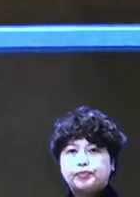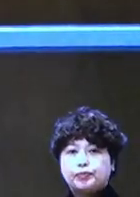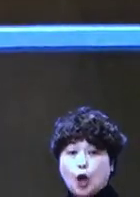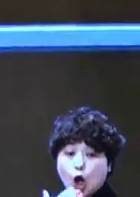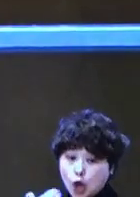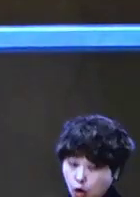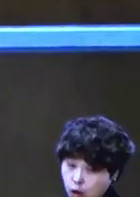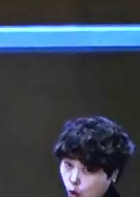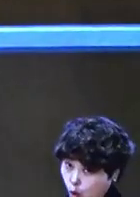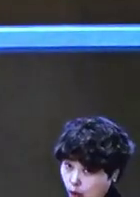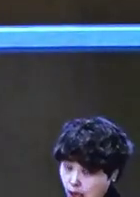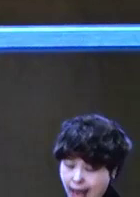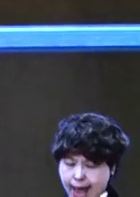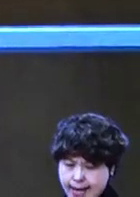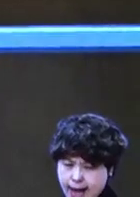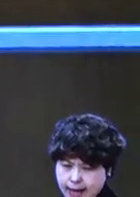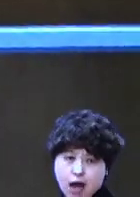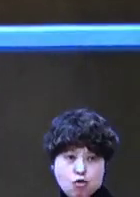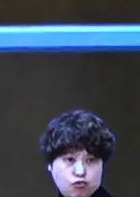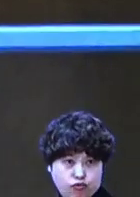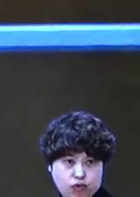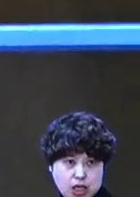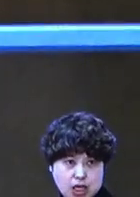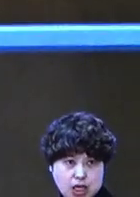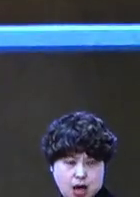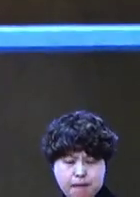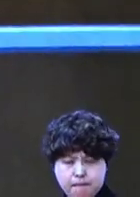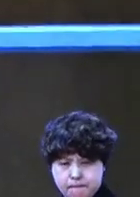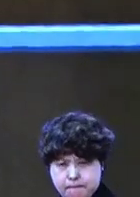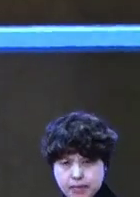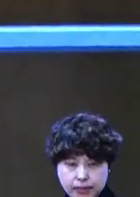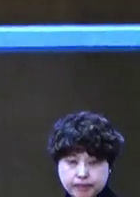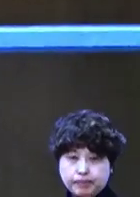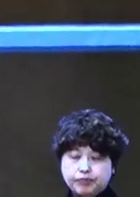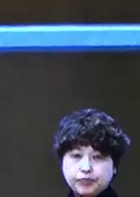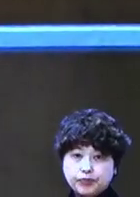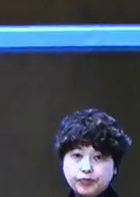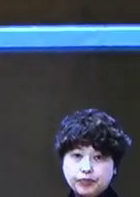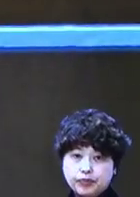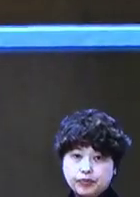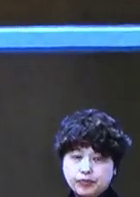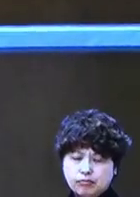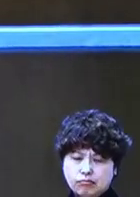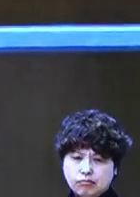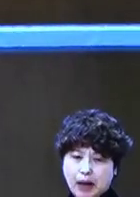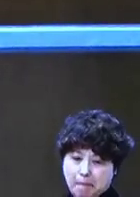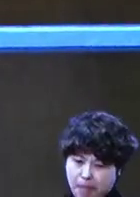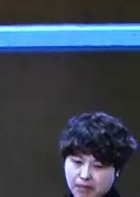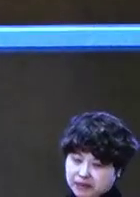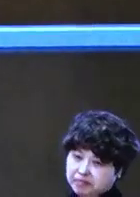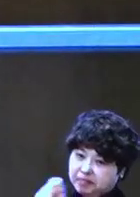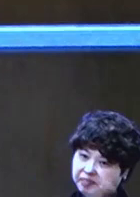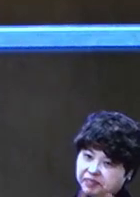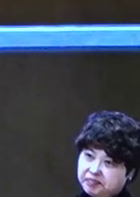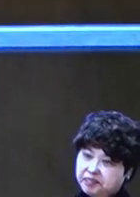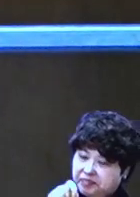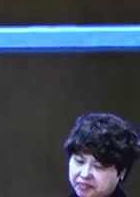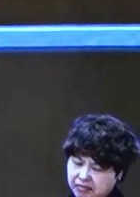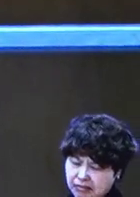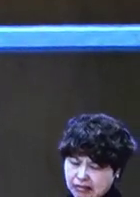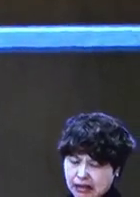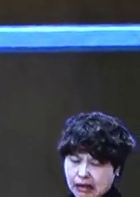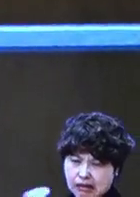경기도에는 각종 위기가 난무합니다. 낙하산 인사 잡음으로 시끄럽고